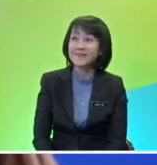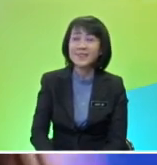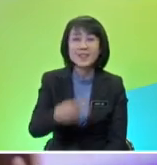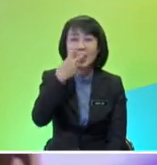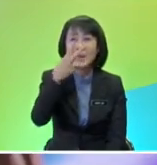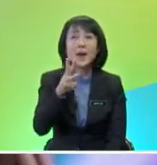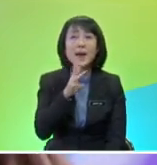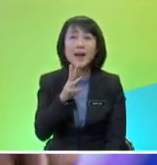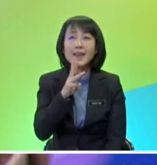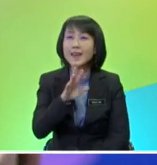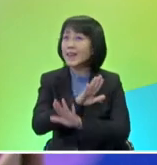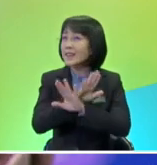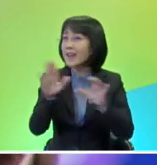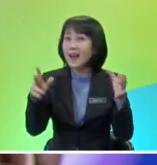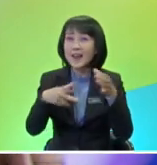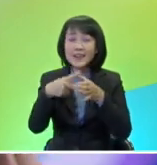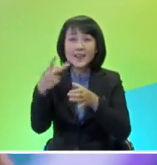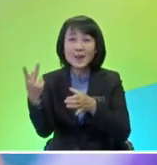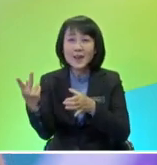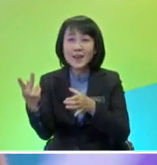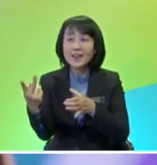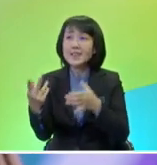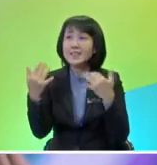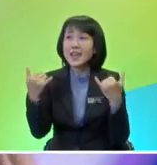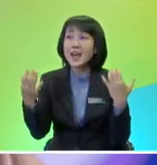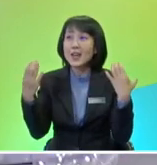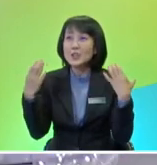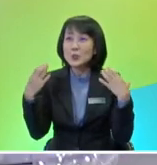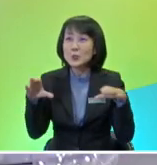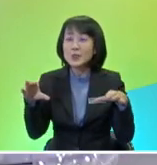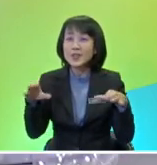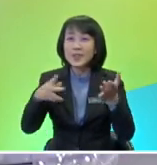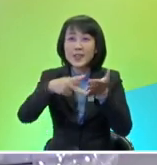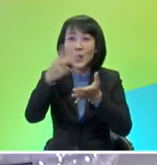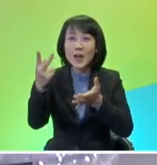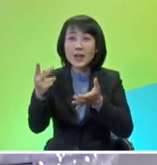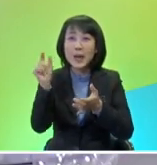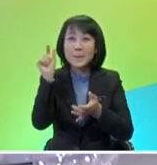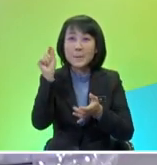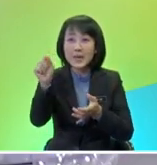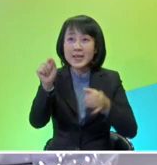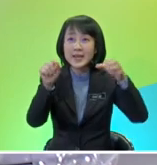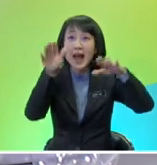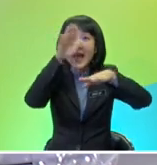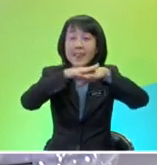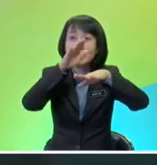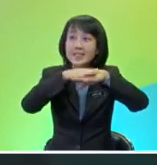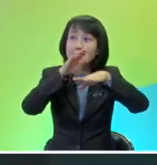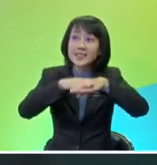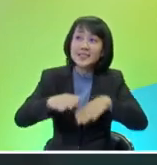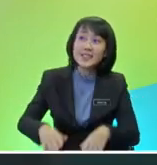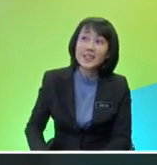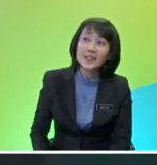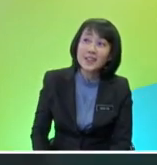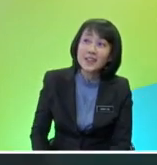keluarlah. Okey, sekarang kita cuba tanggalkan pen yang atas saja, Kemal. Tanggal kat sini, Kemal. Oh, okey, okey. Nanti banjir.